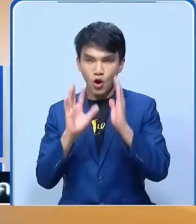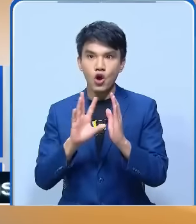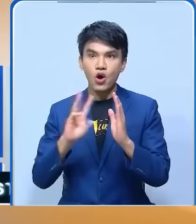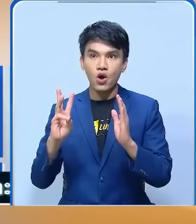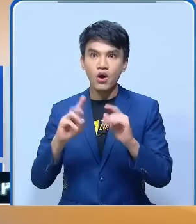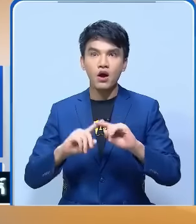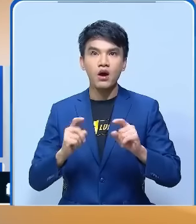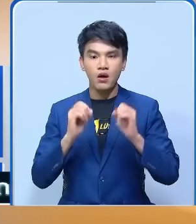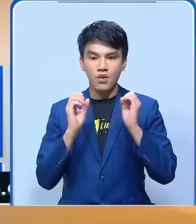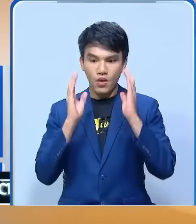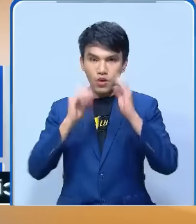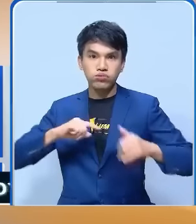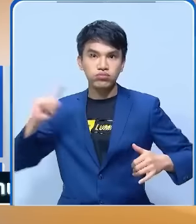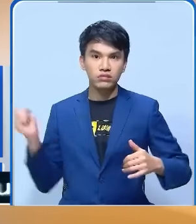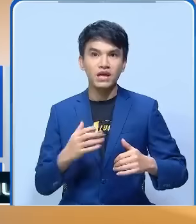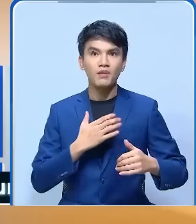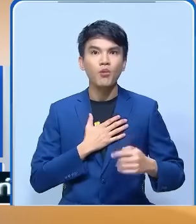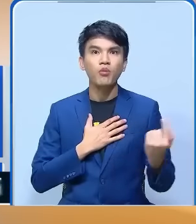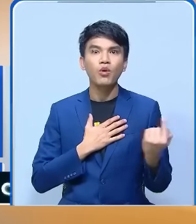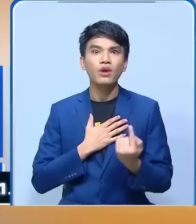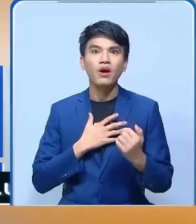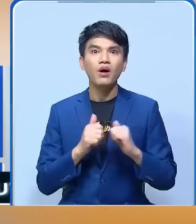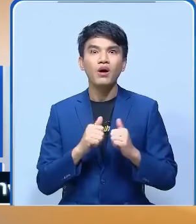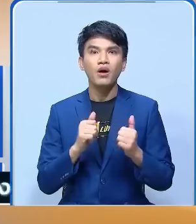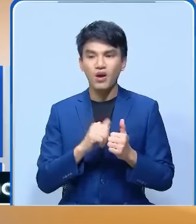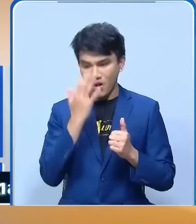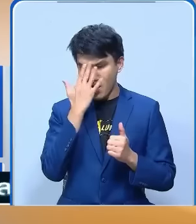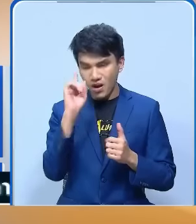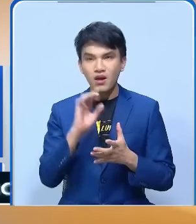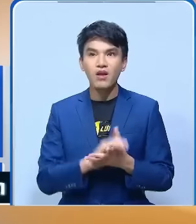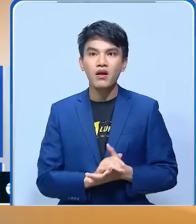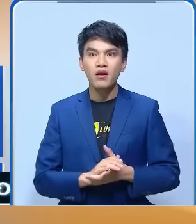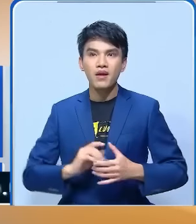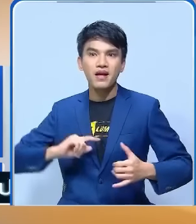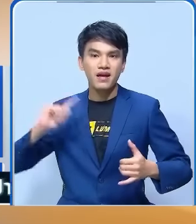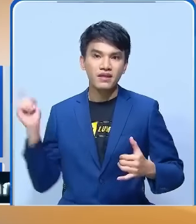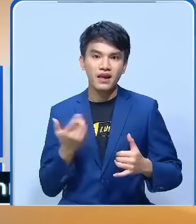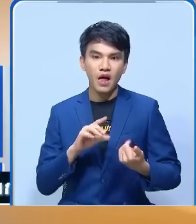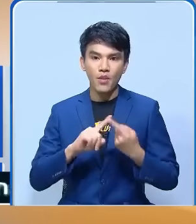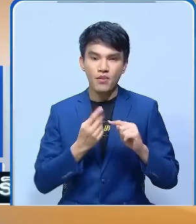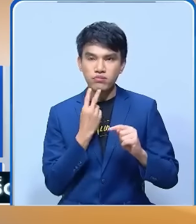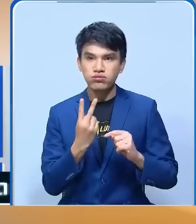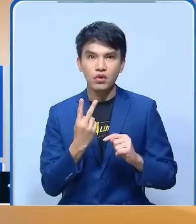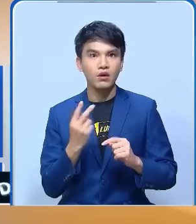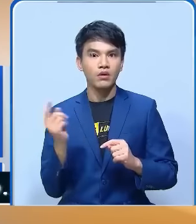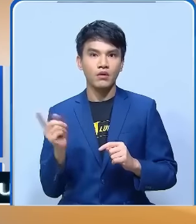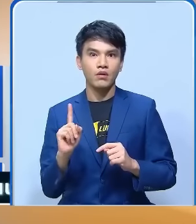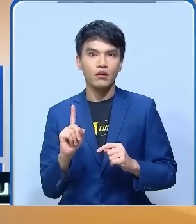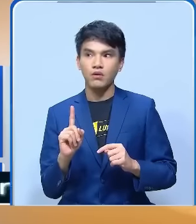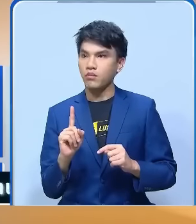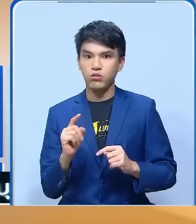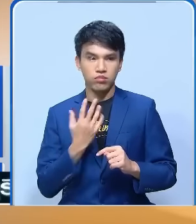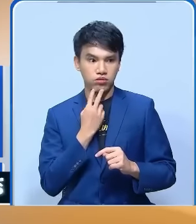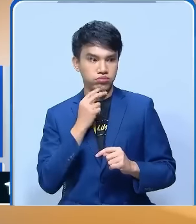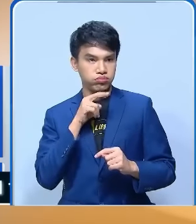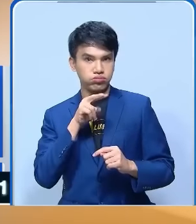แต่ว่าครูตีผมคนเดียว มันเกิดอะไรขึ้นตอนตีเสร็จป้าให้เพื่อนดูหลังเพื่อนบอกเฮ้ยเองข้าเห็นเ